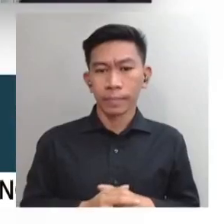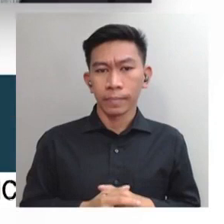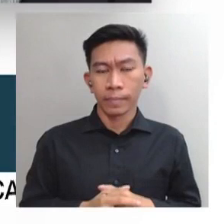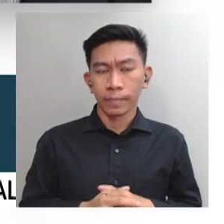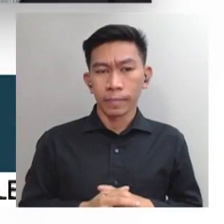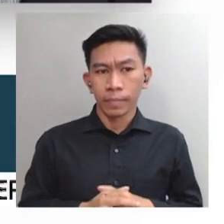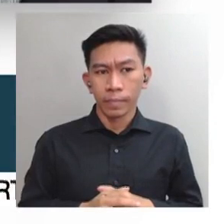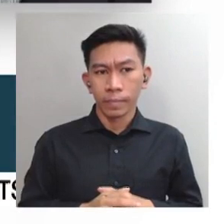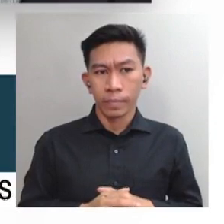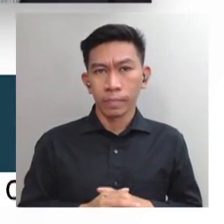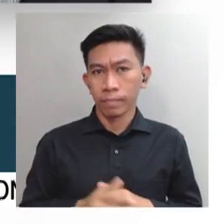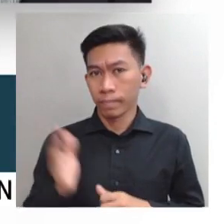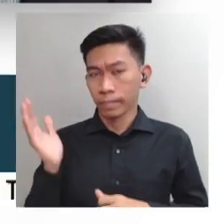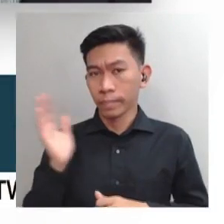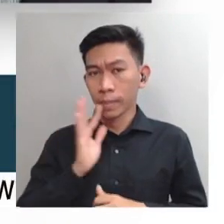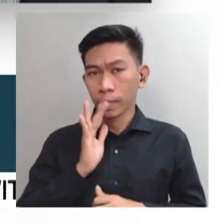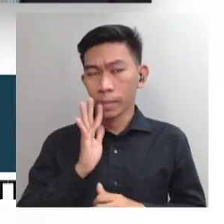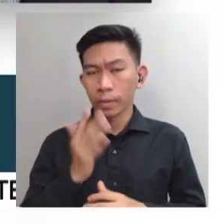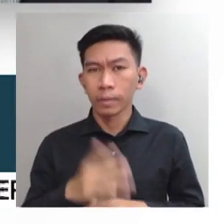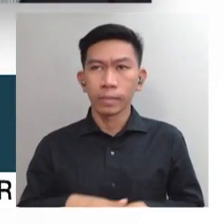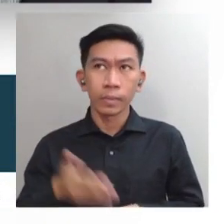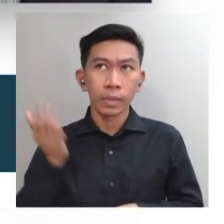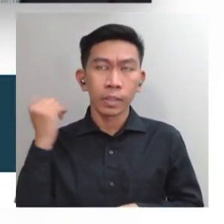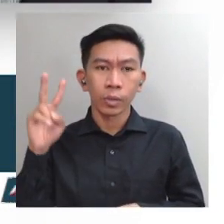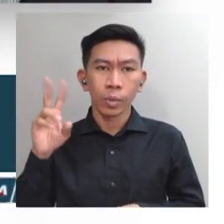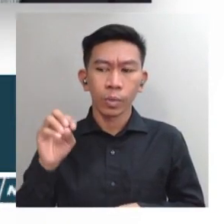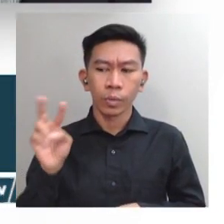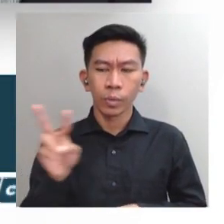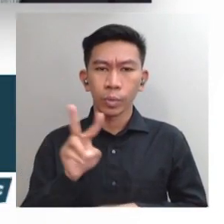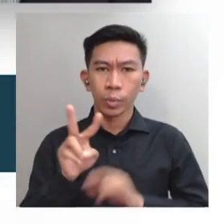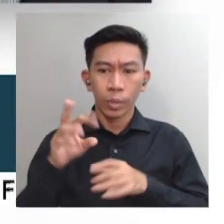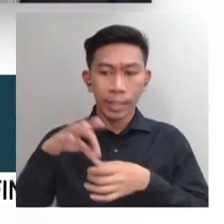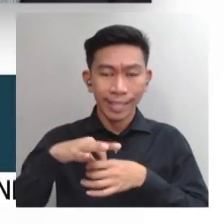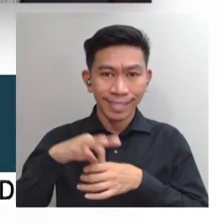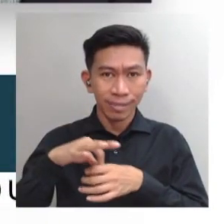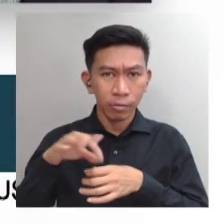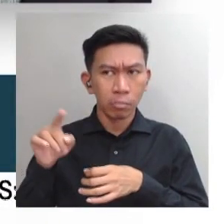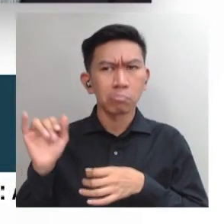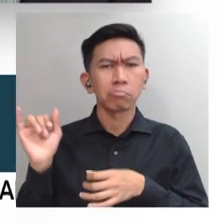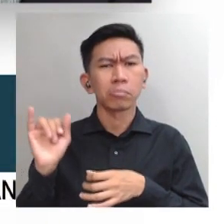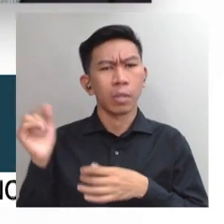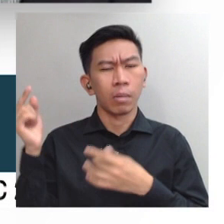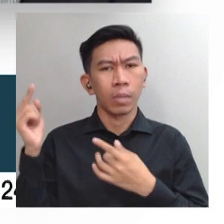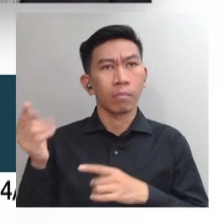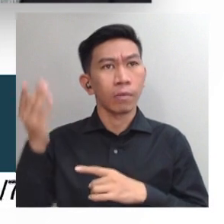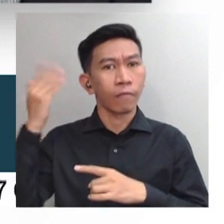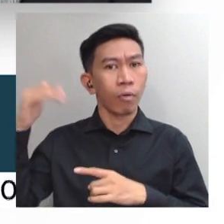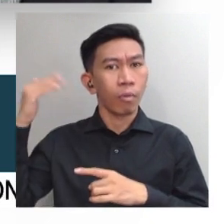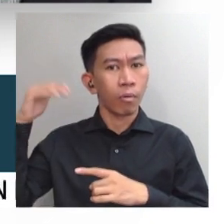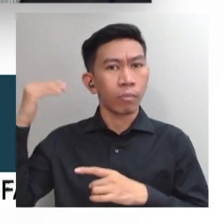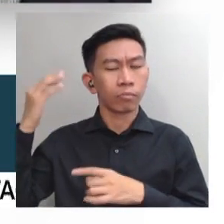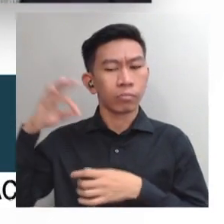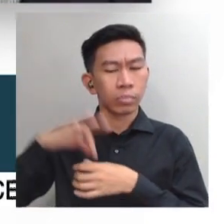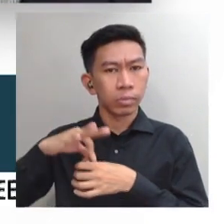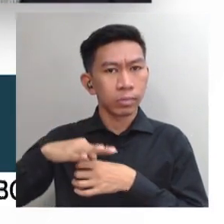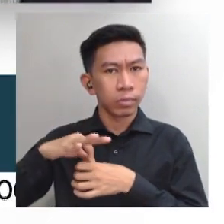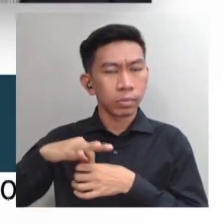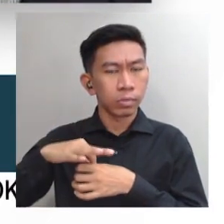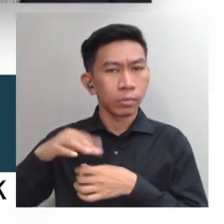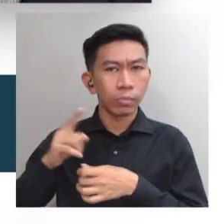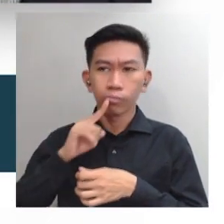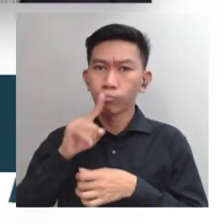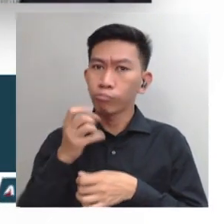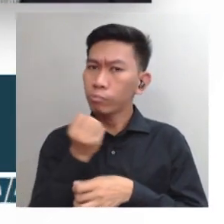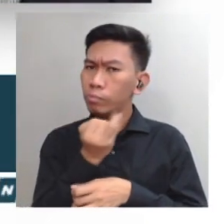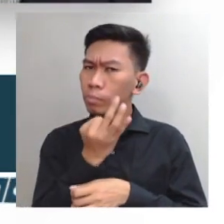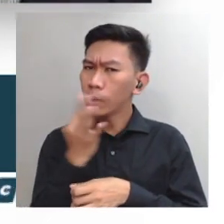yung template po namin ng 2022 elections. Dati po, nung mga nakaraang halalan, ang violence po natin, election-related violence,